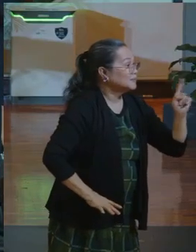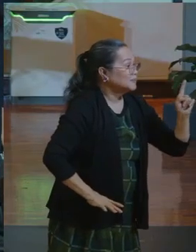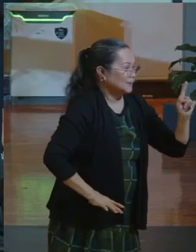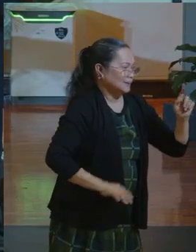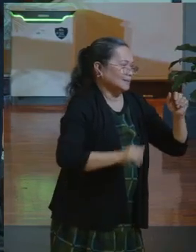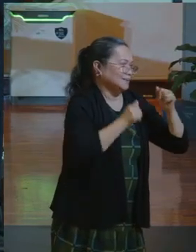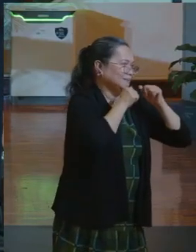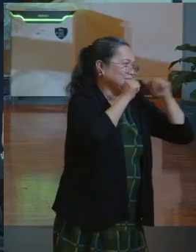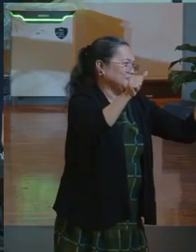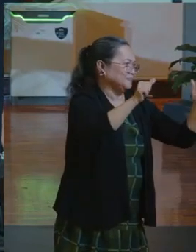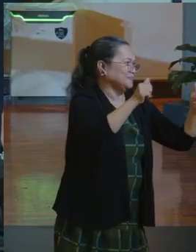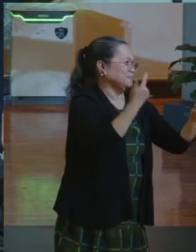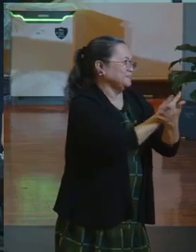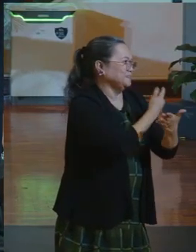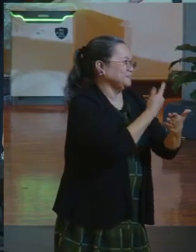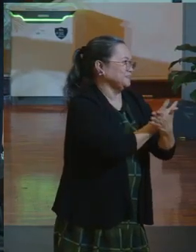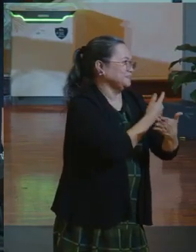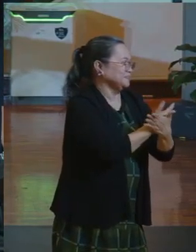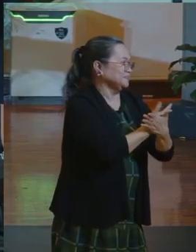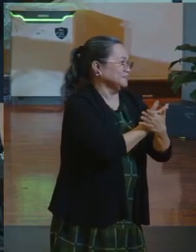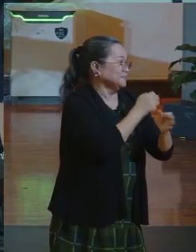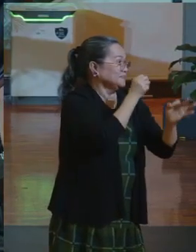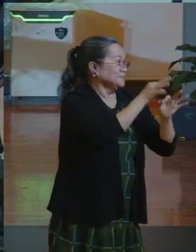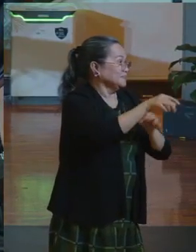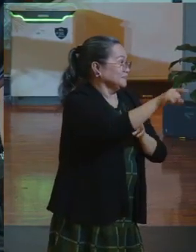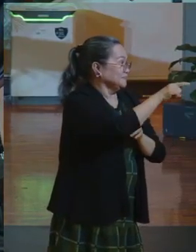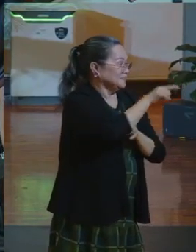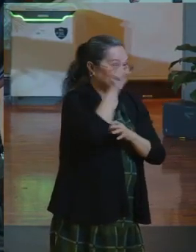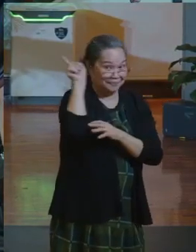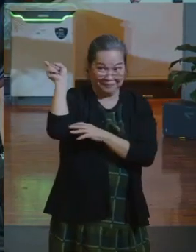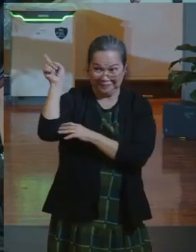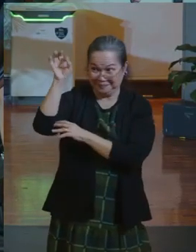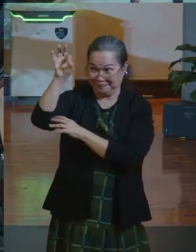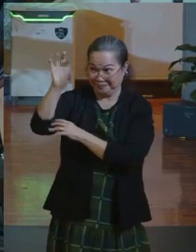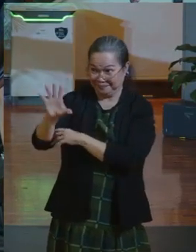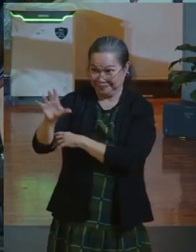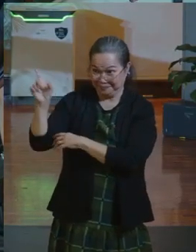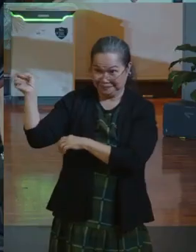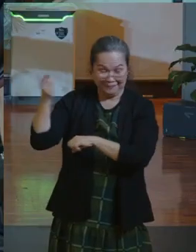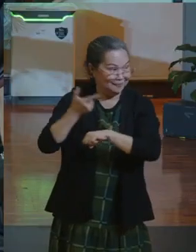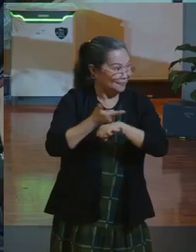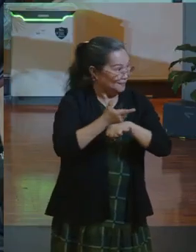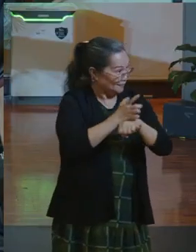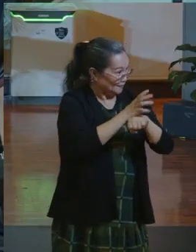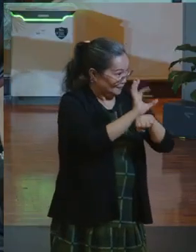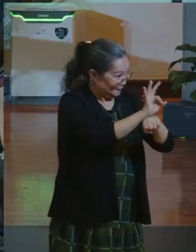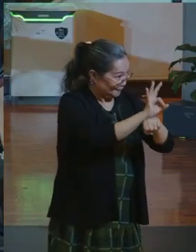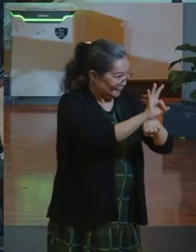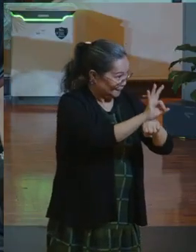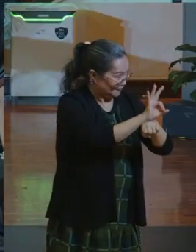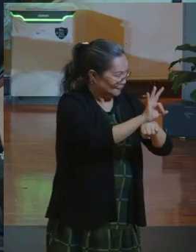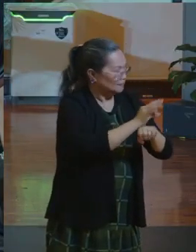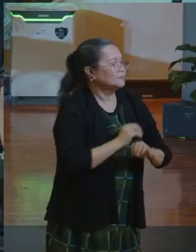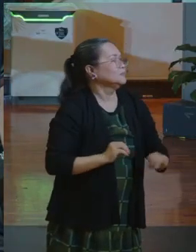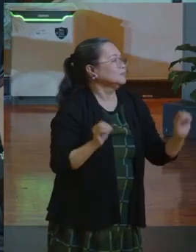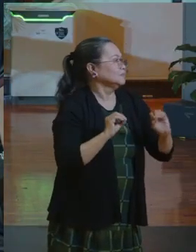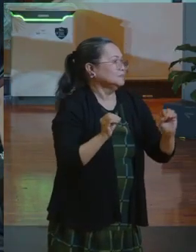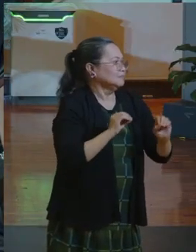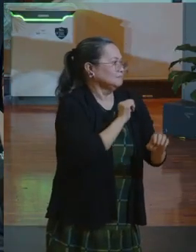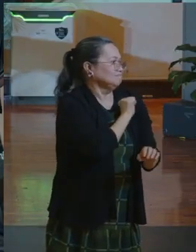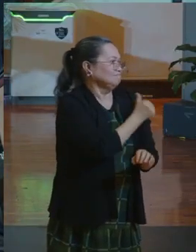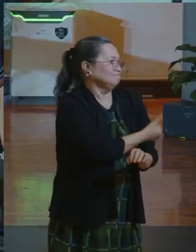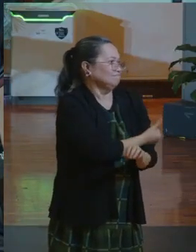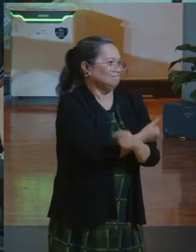kapatid, kami na nagpapastor dito sa DCF. Wala po kaming